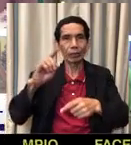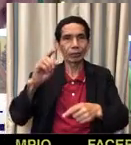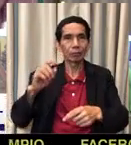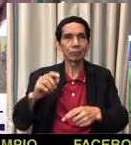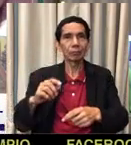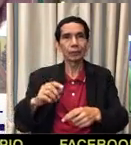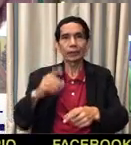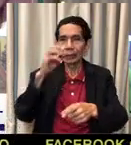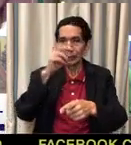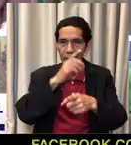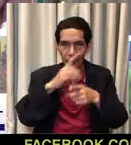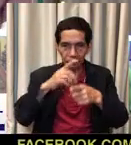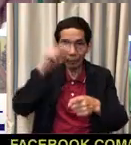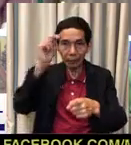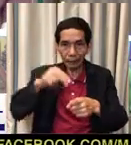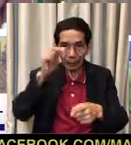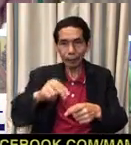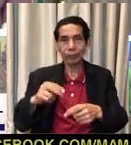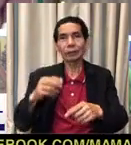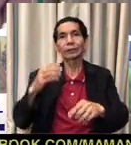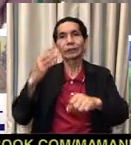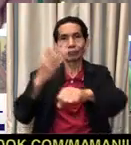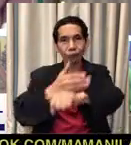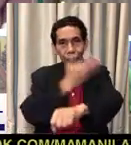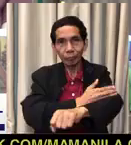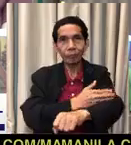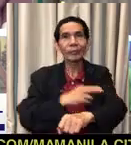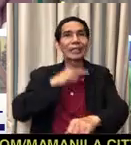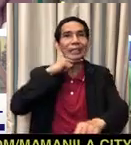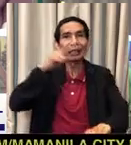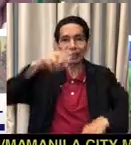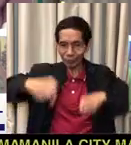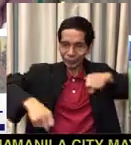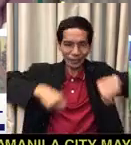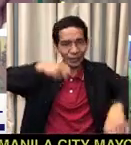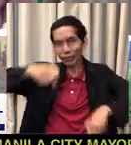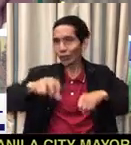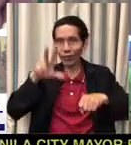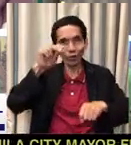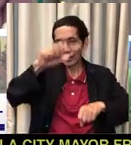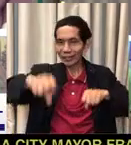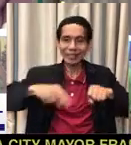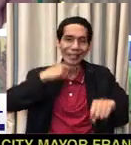ang kailangan. Tama? Hindi bisikleta, ha?